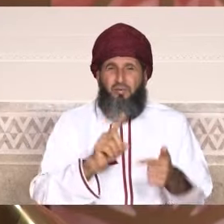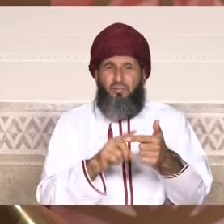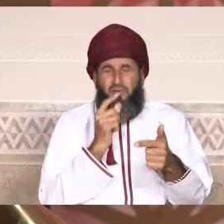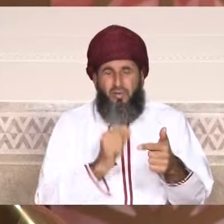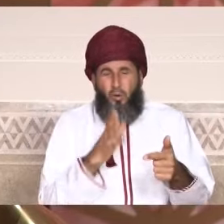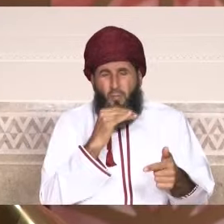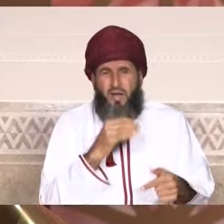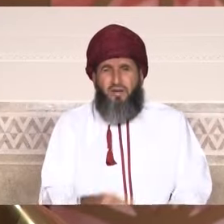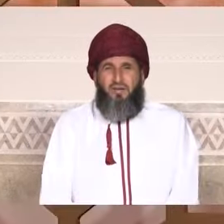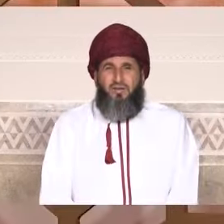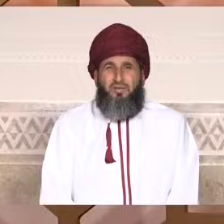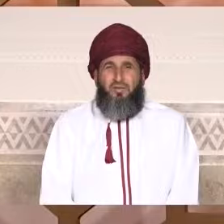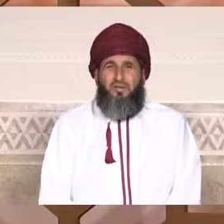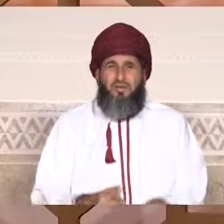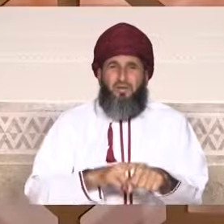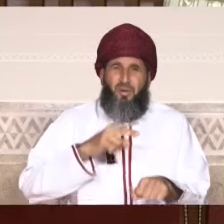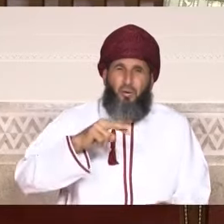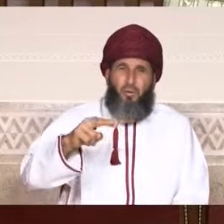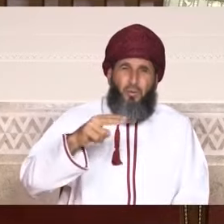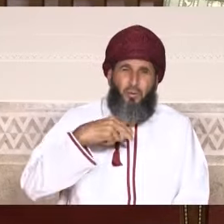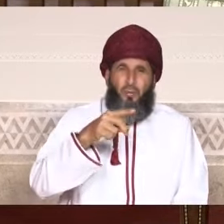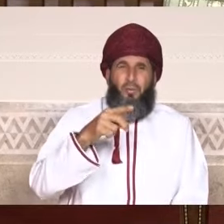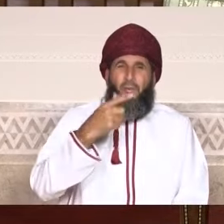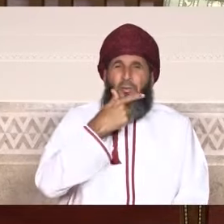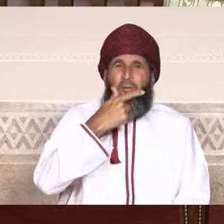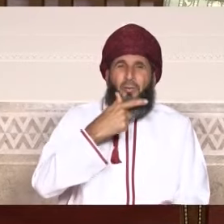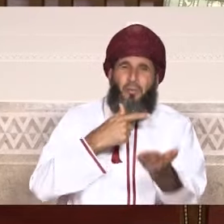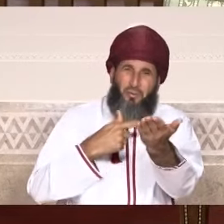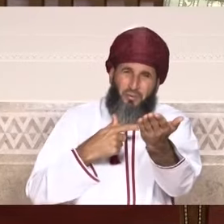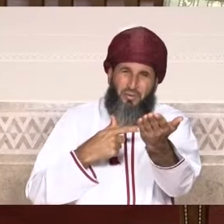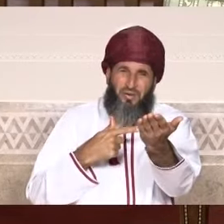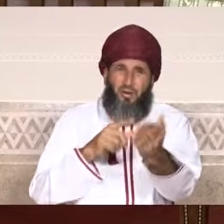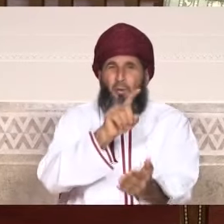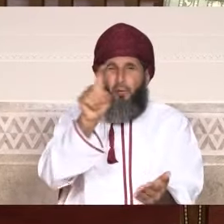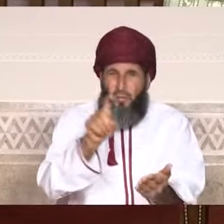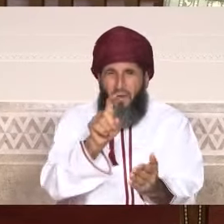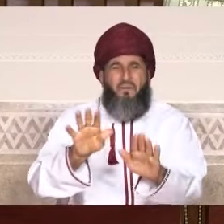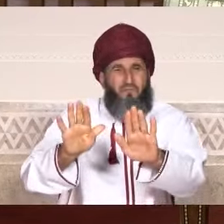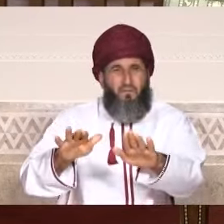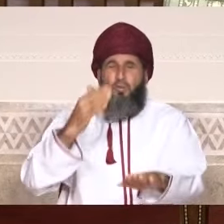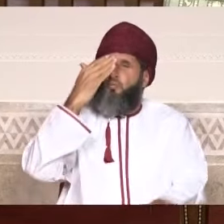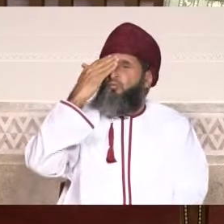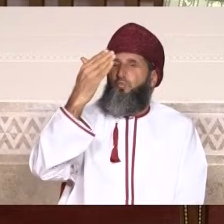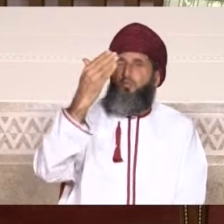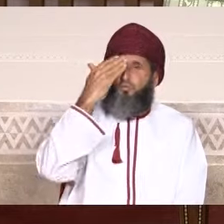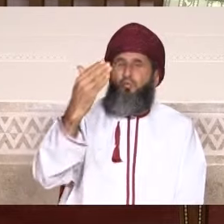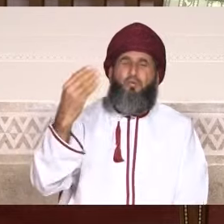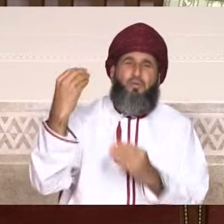العام للسلطنة، ولأخينا عبد الرحمن الذي شرفنا بمجموعة من الأسئلة، عبد الرحمن بن حمد